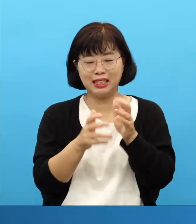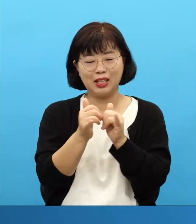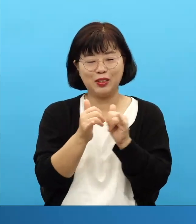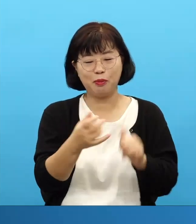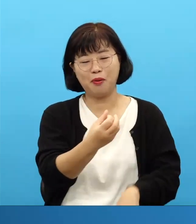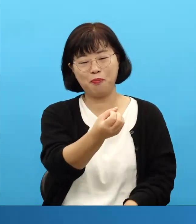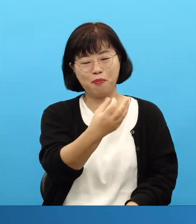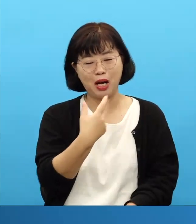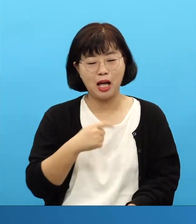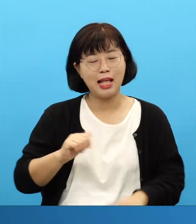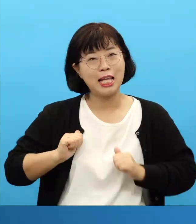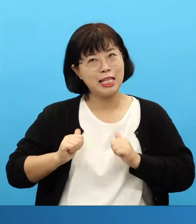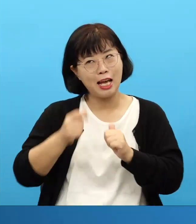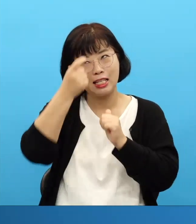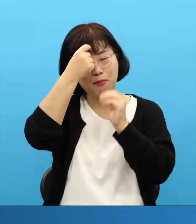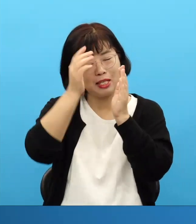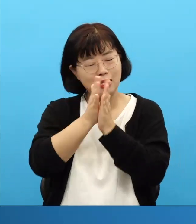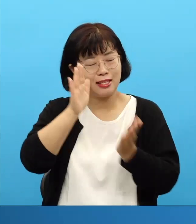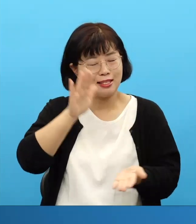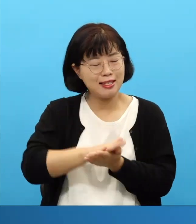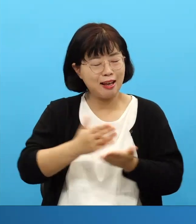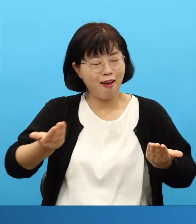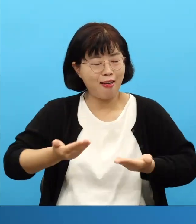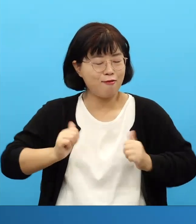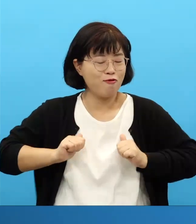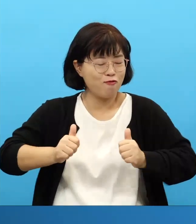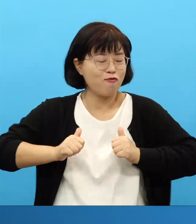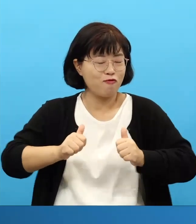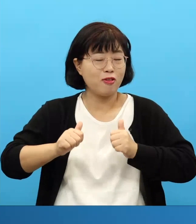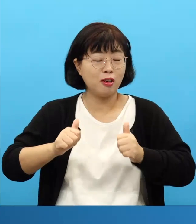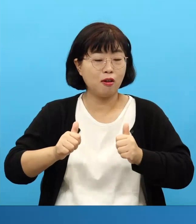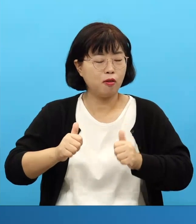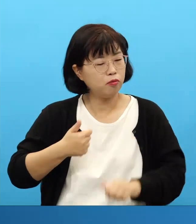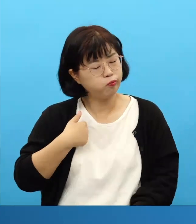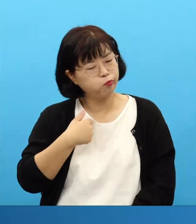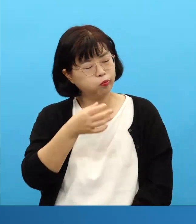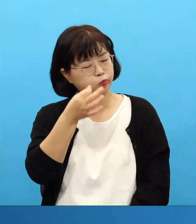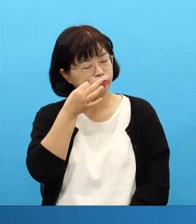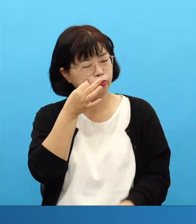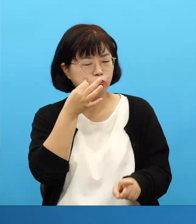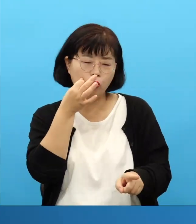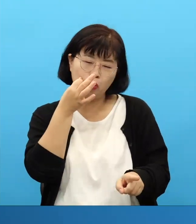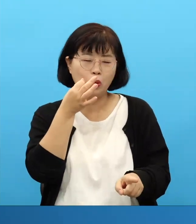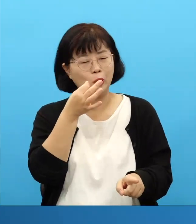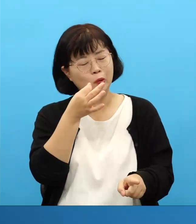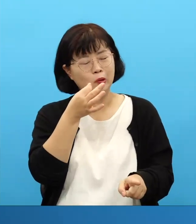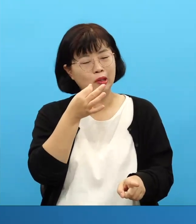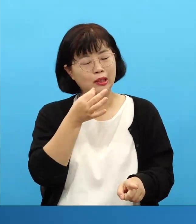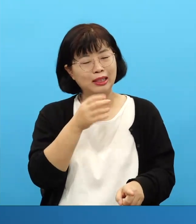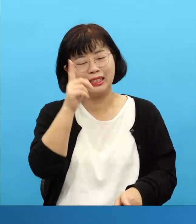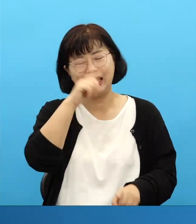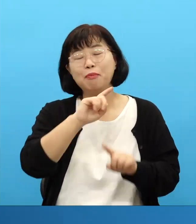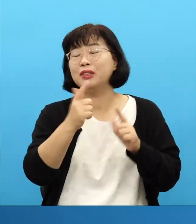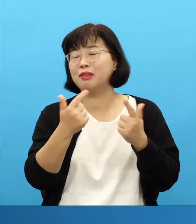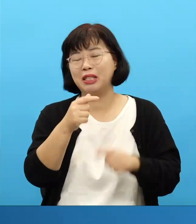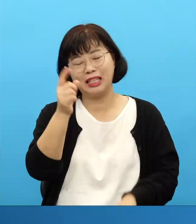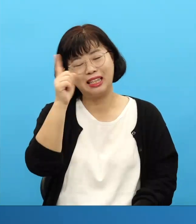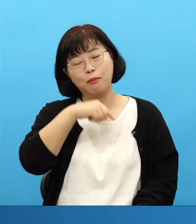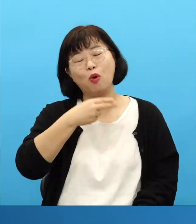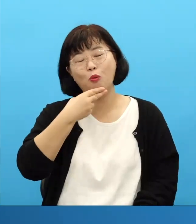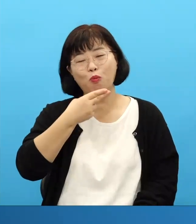열심히 기도하고 막 열심히 되는 나쁜 건 아닌데 조금 걱정이 되는 이런